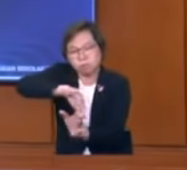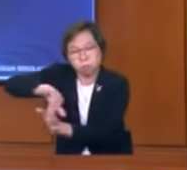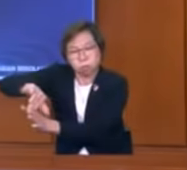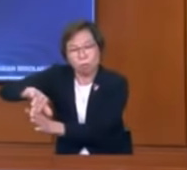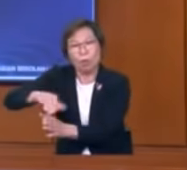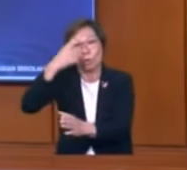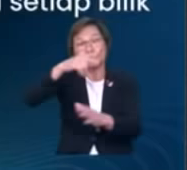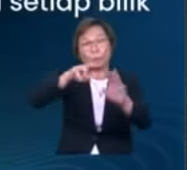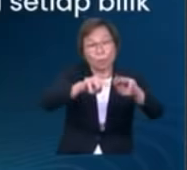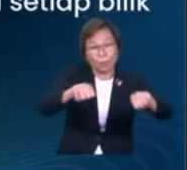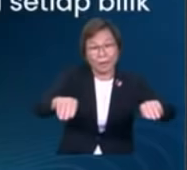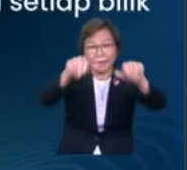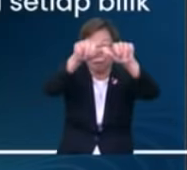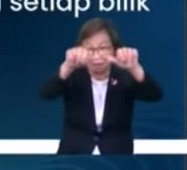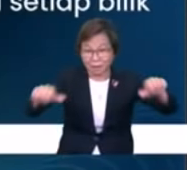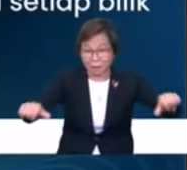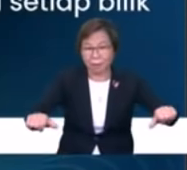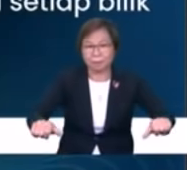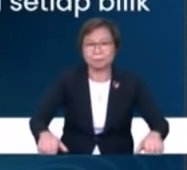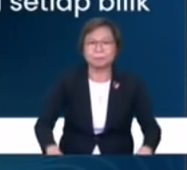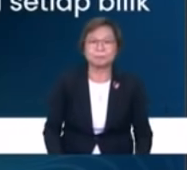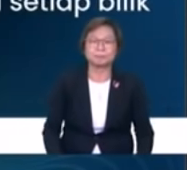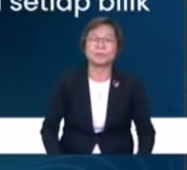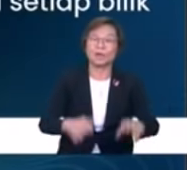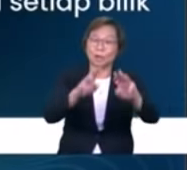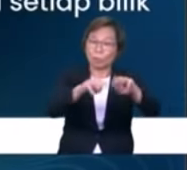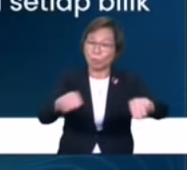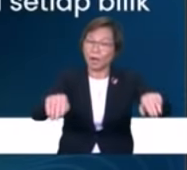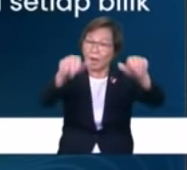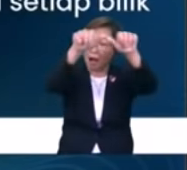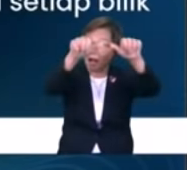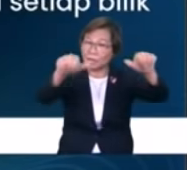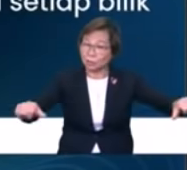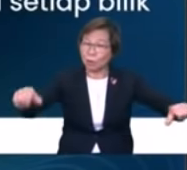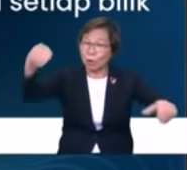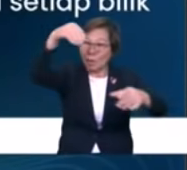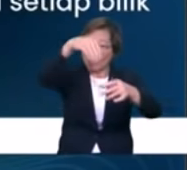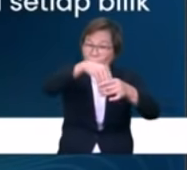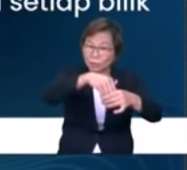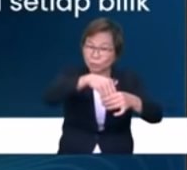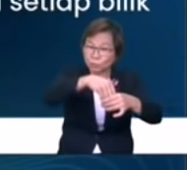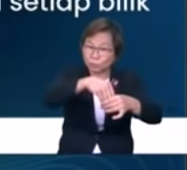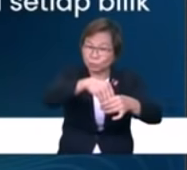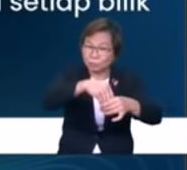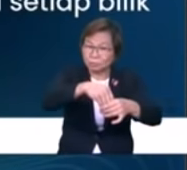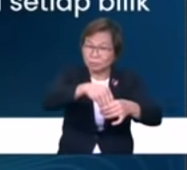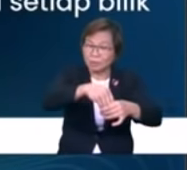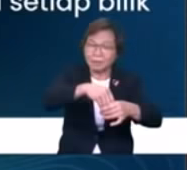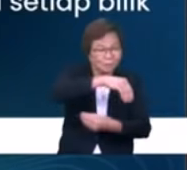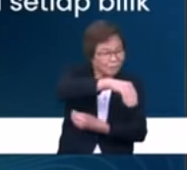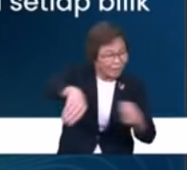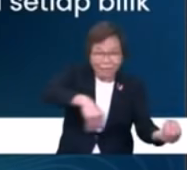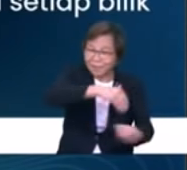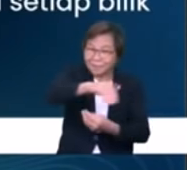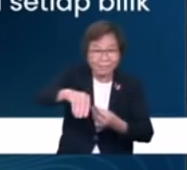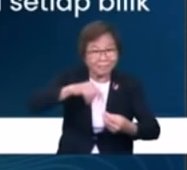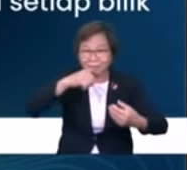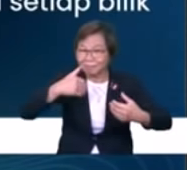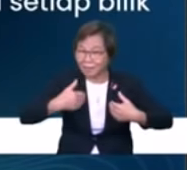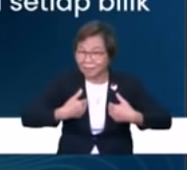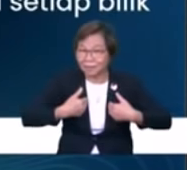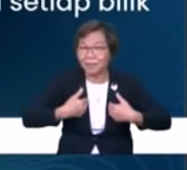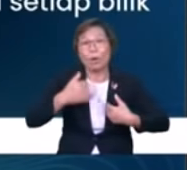ini saya jelaskan tadi kita kata murai asrama emas zuk kita tidak giliran mereka